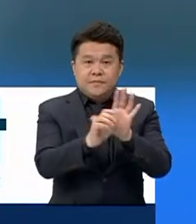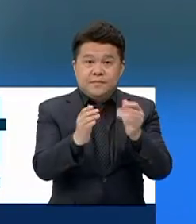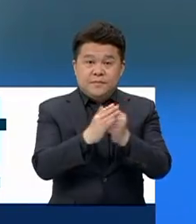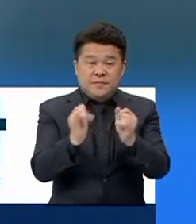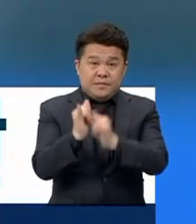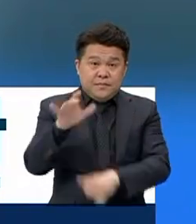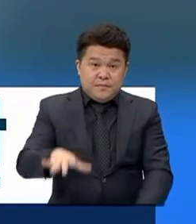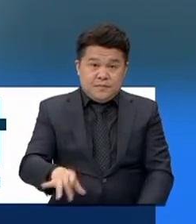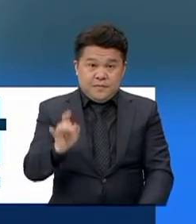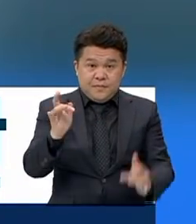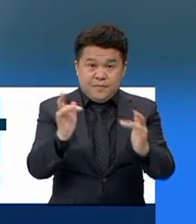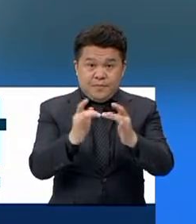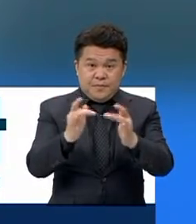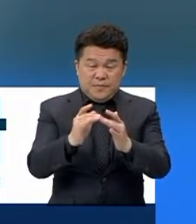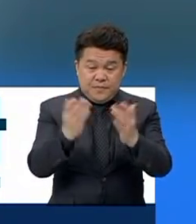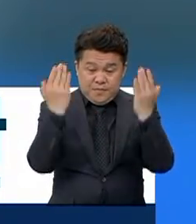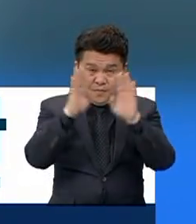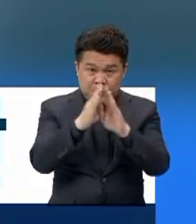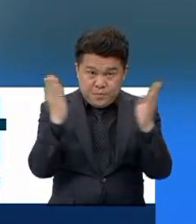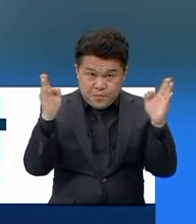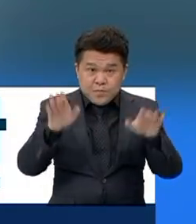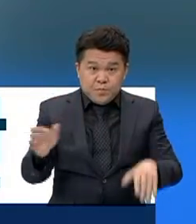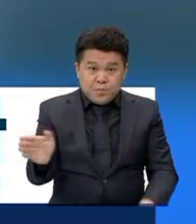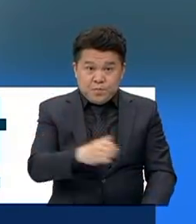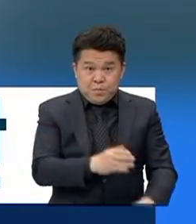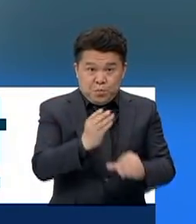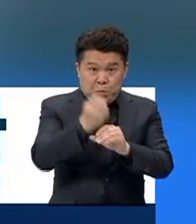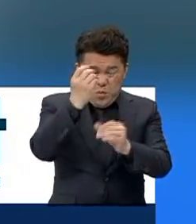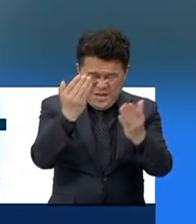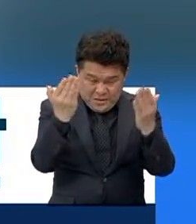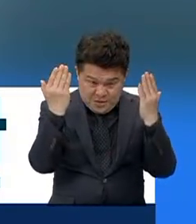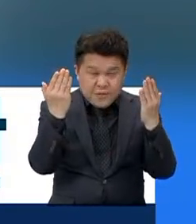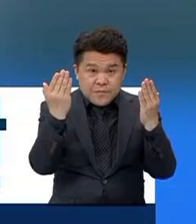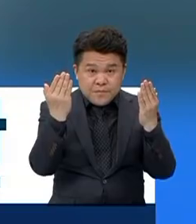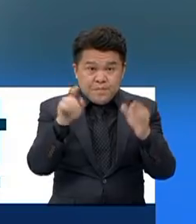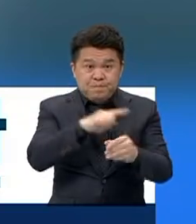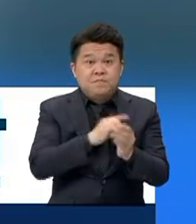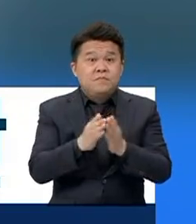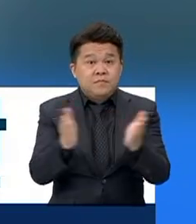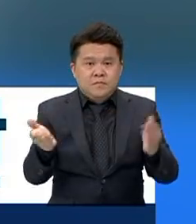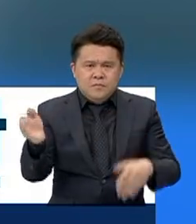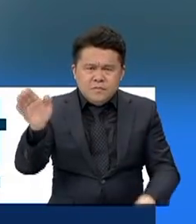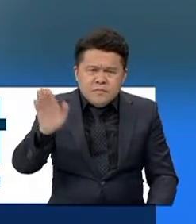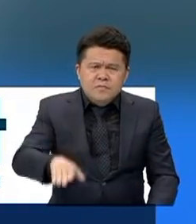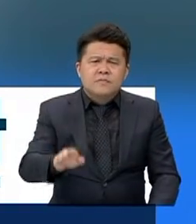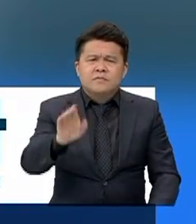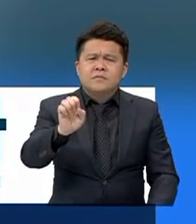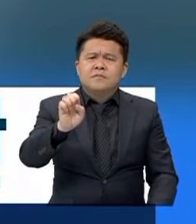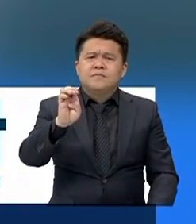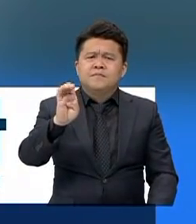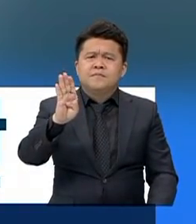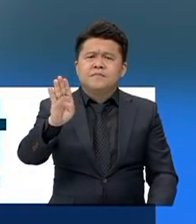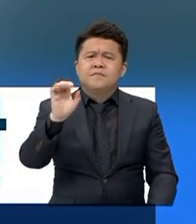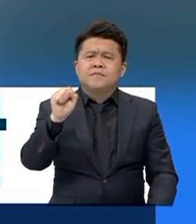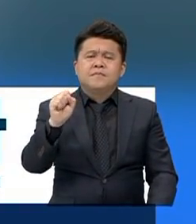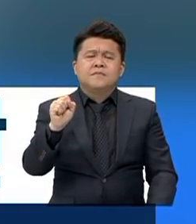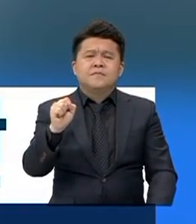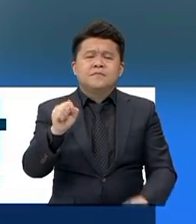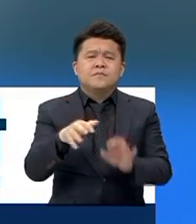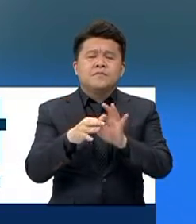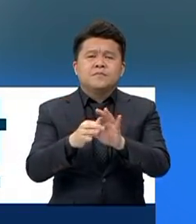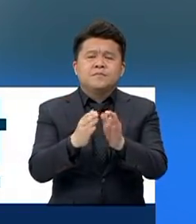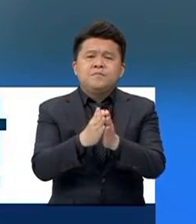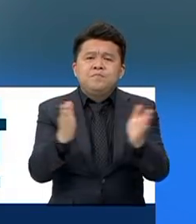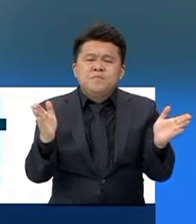코로나19로 인한 사상 첫 온라인 개학이 오늘부터 중학교와 고등학교 3학년을 대상으로 먼저 시작됐습니다. 하지만 EBS 온라인 클래스로 개학한